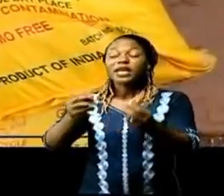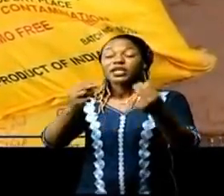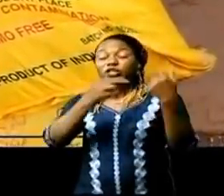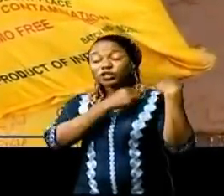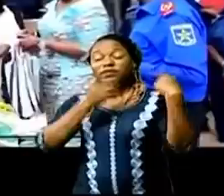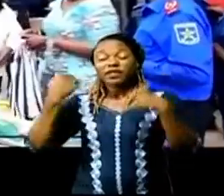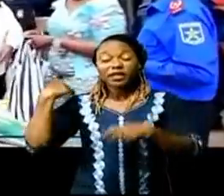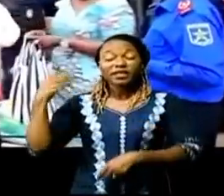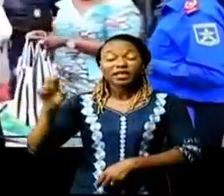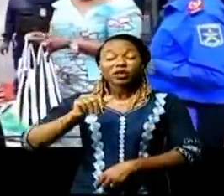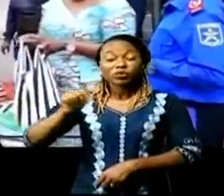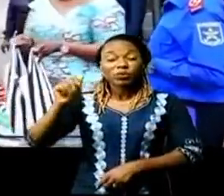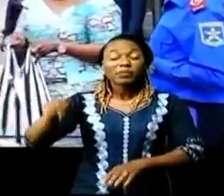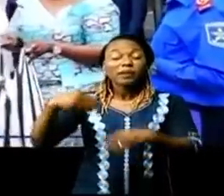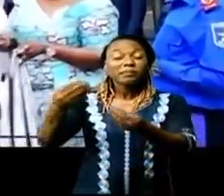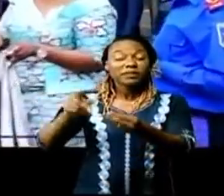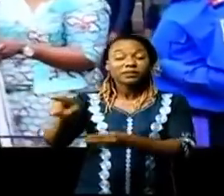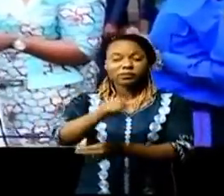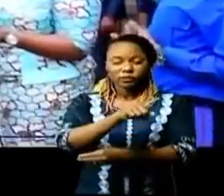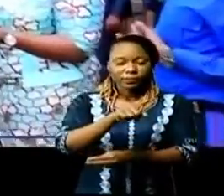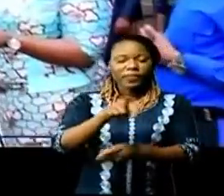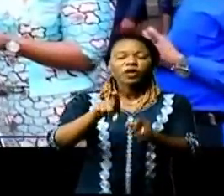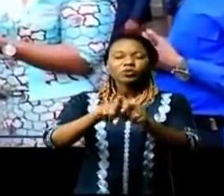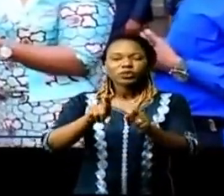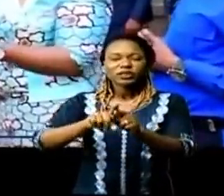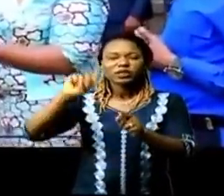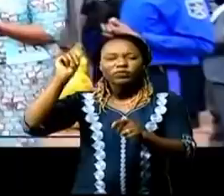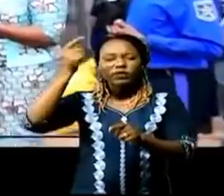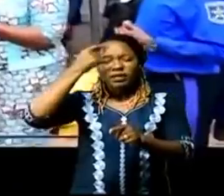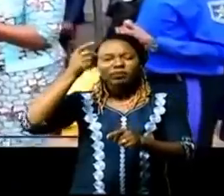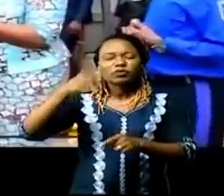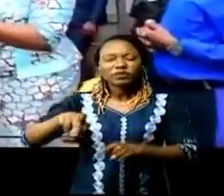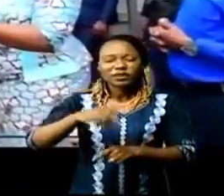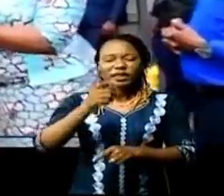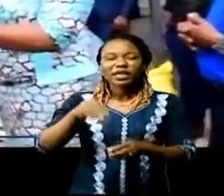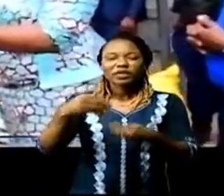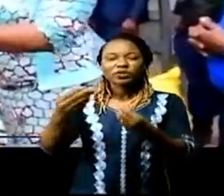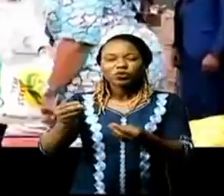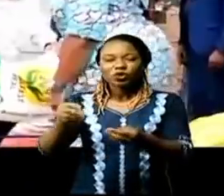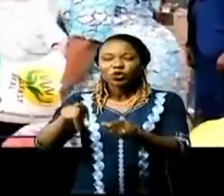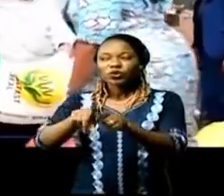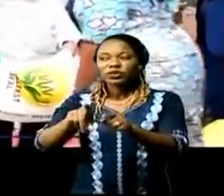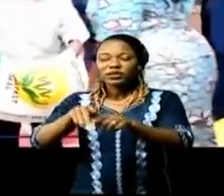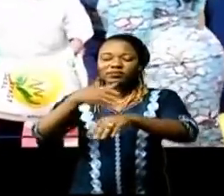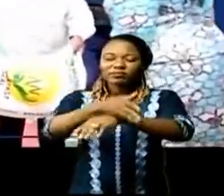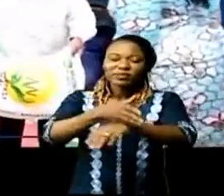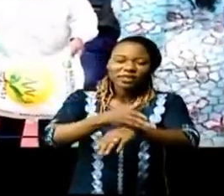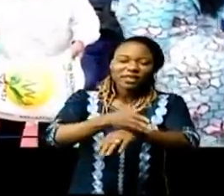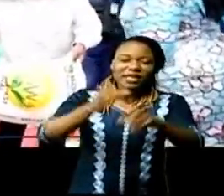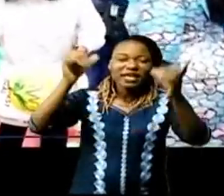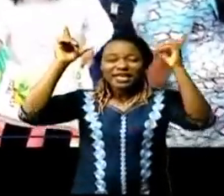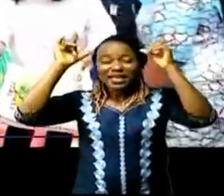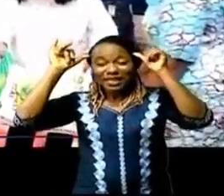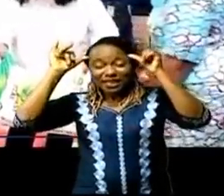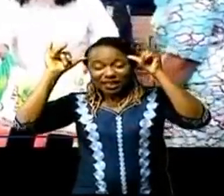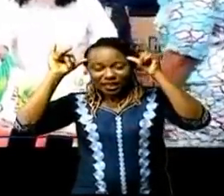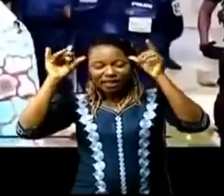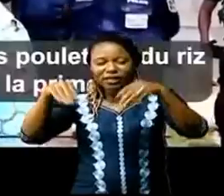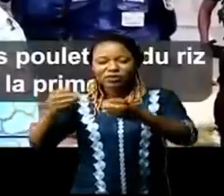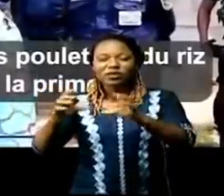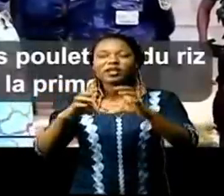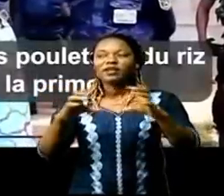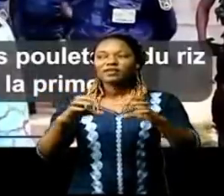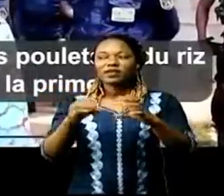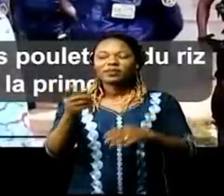Félix Tshisekedi. Le gouvernement provincial a suivi l'exemple en donnant de la viande de porc, de la farine de maïs et une prime. Même